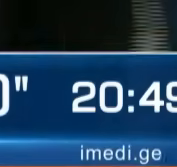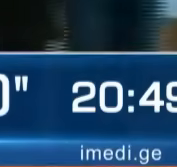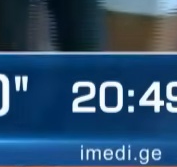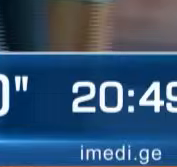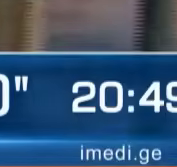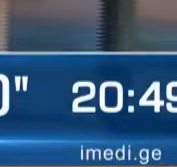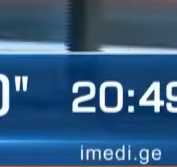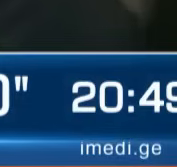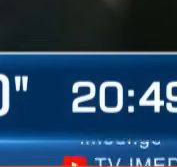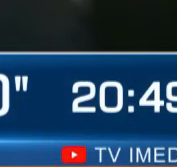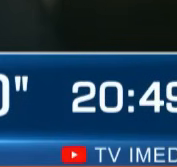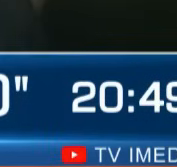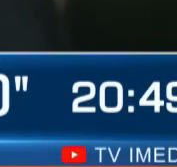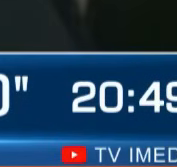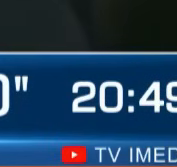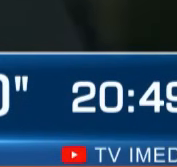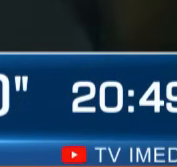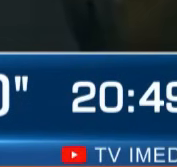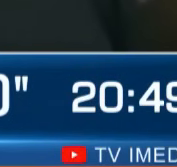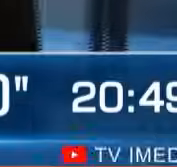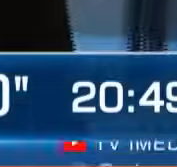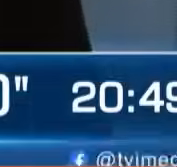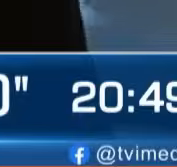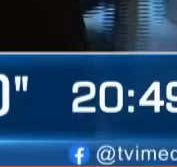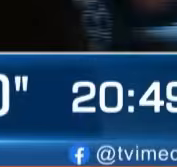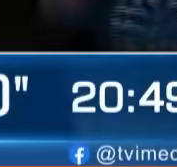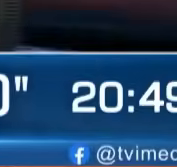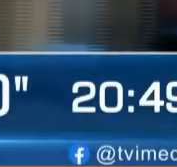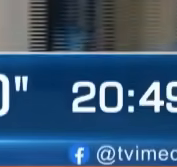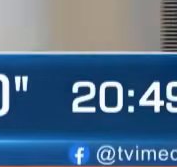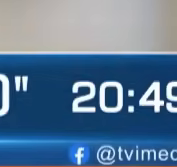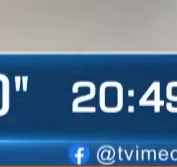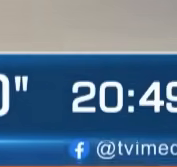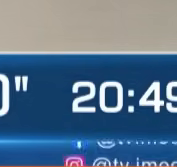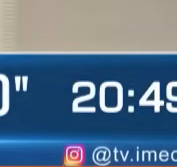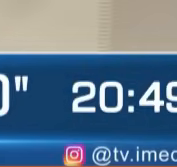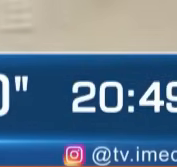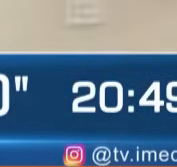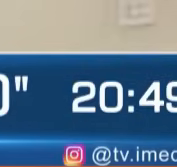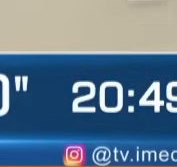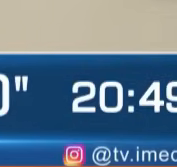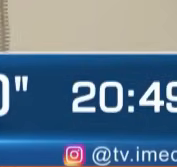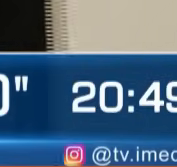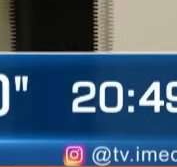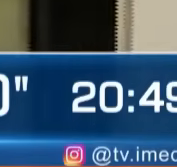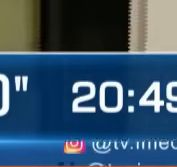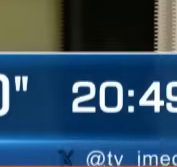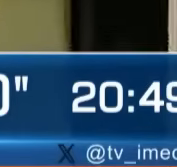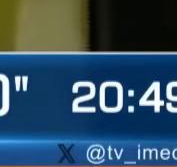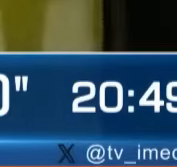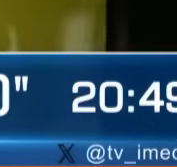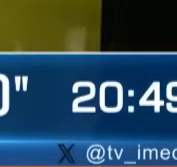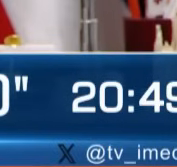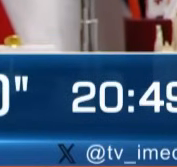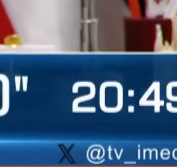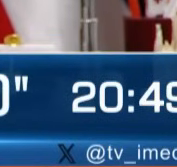destruktsiit, radikalizmita da antisakhmtsipoebrivi nabijebit gamoirchevian. Martveli gundis shepasebit radikalebis ertobis mtsdeloba amjeradats